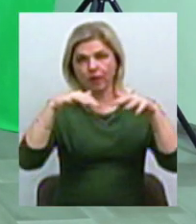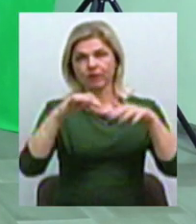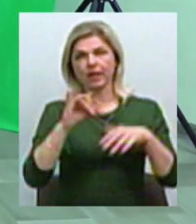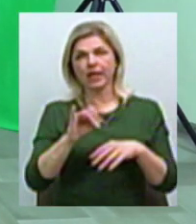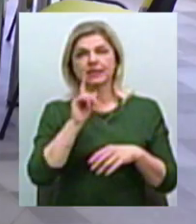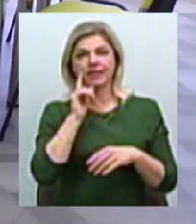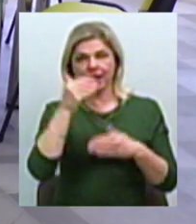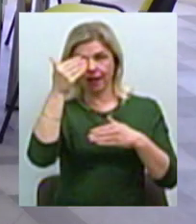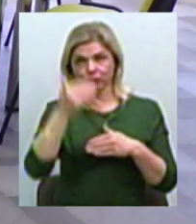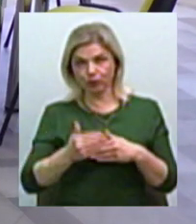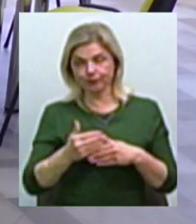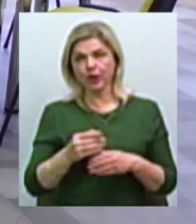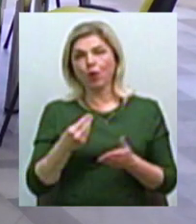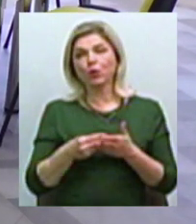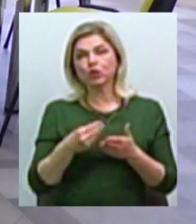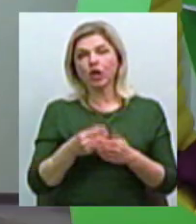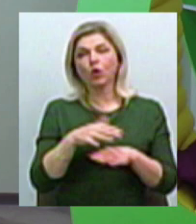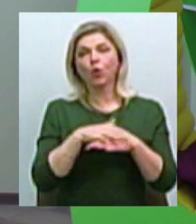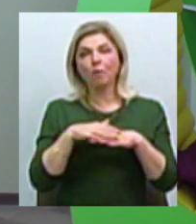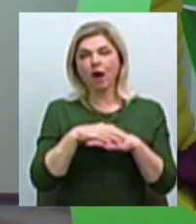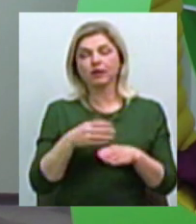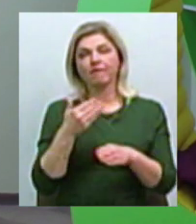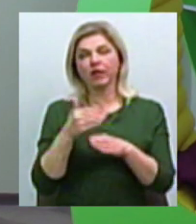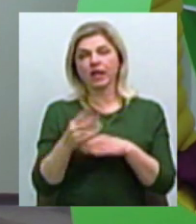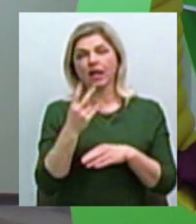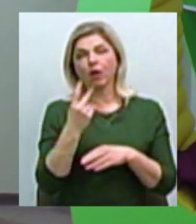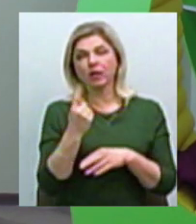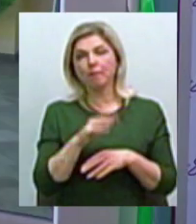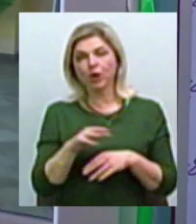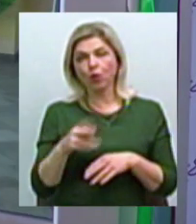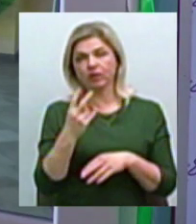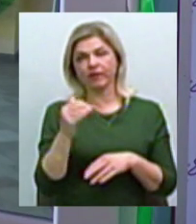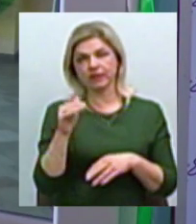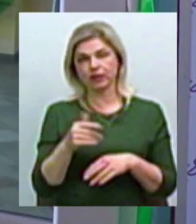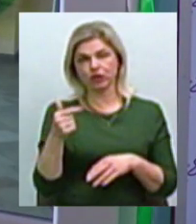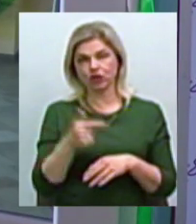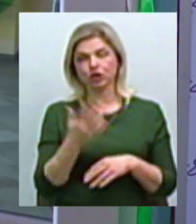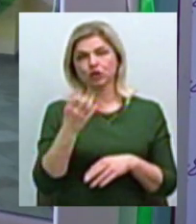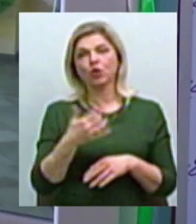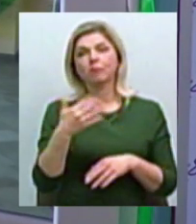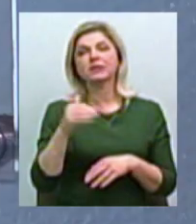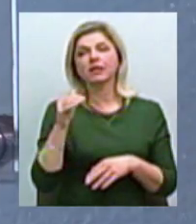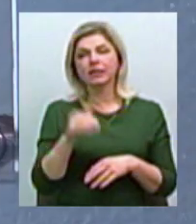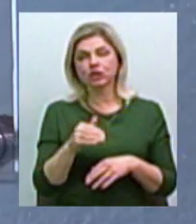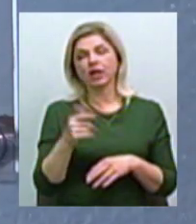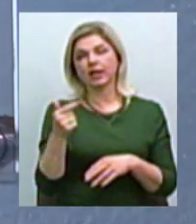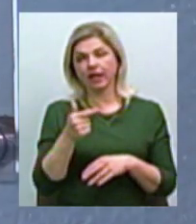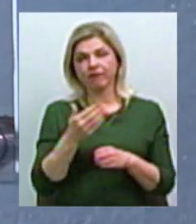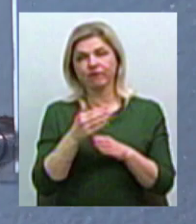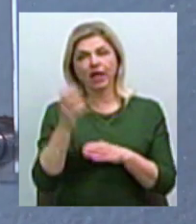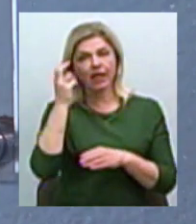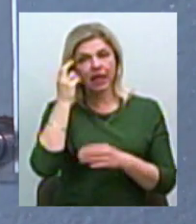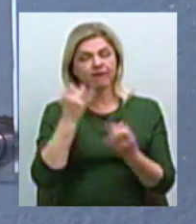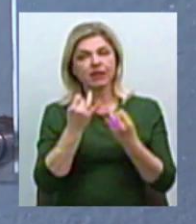зеленку. З бюджету громади виділили 1 200 000 гривень. Ще 50 тисяч гривень виділив проєкт «Київський діалог» в рамках